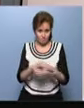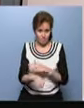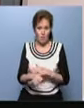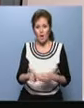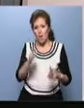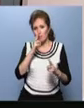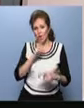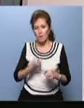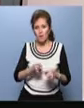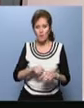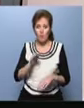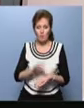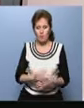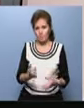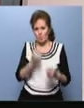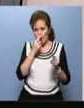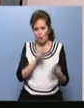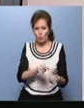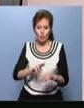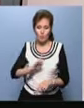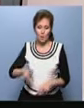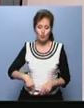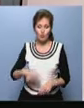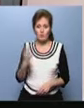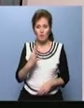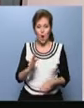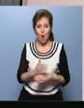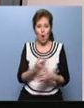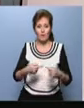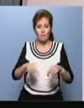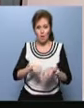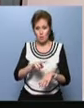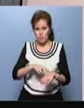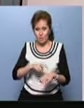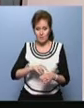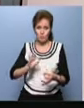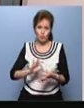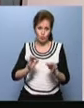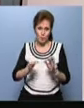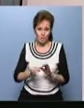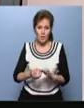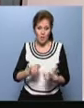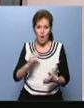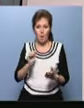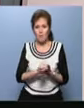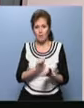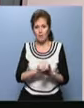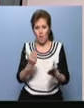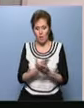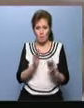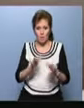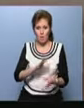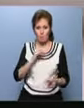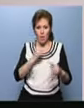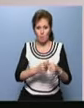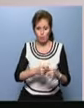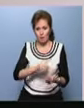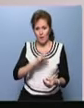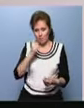данному факту взята на контроль начальником 4-го отдела полиции города Ижевска. К материалам дела также приобщена и информация, размещенная